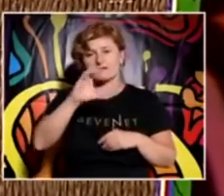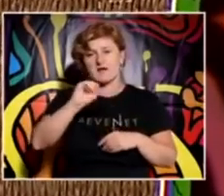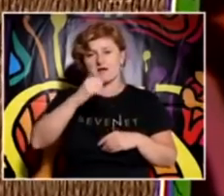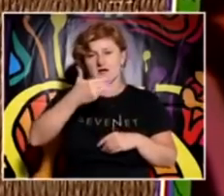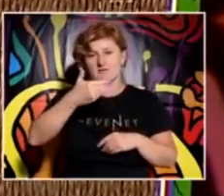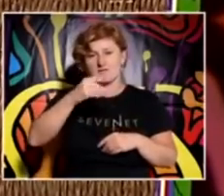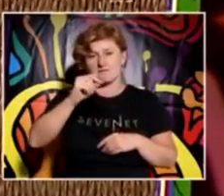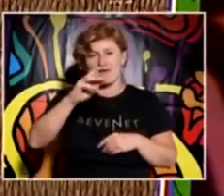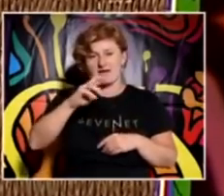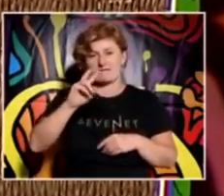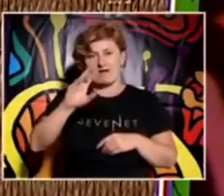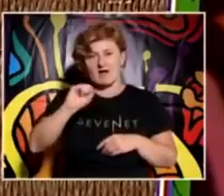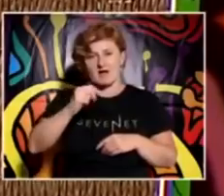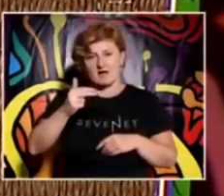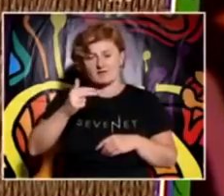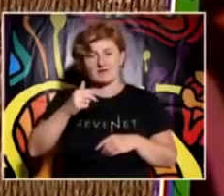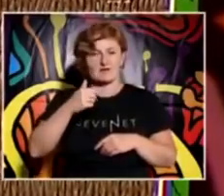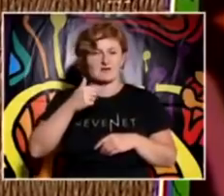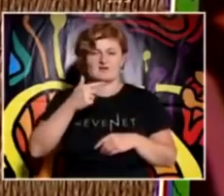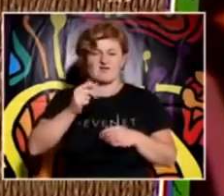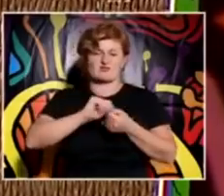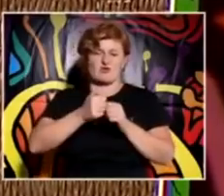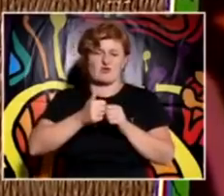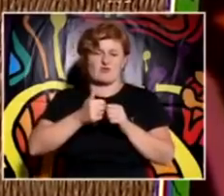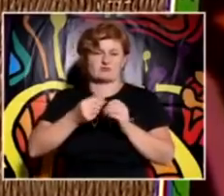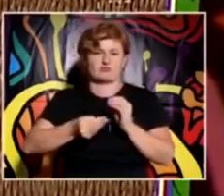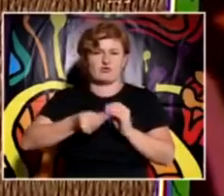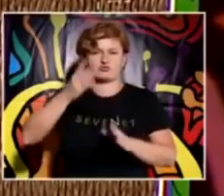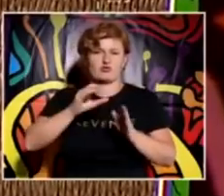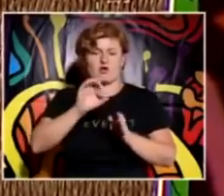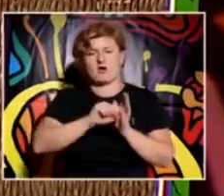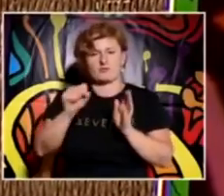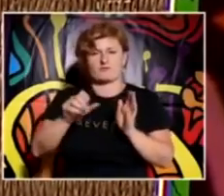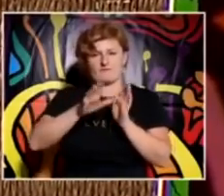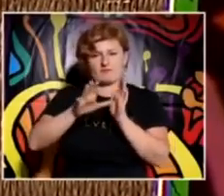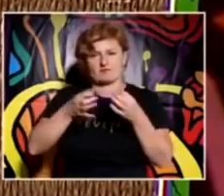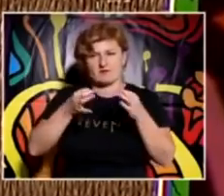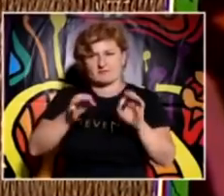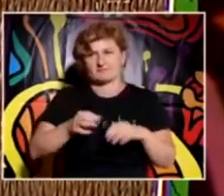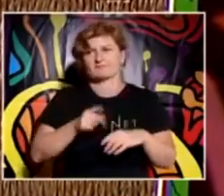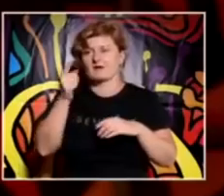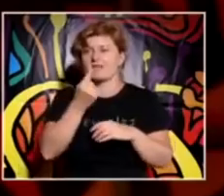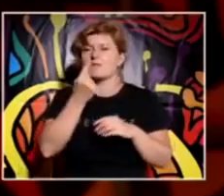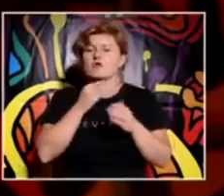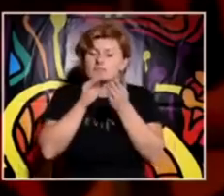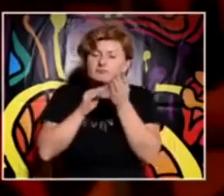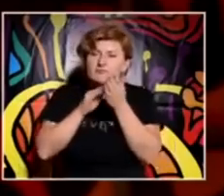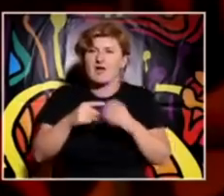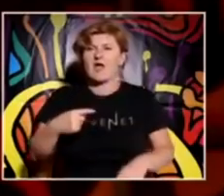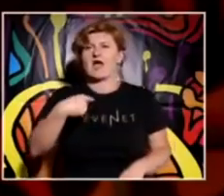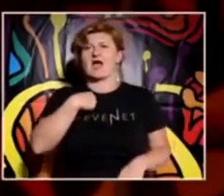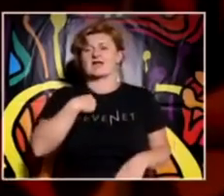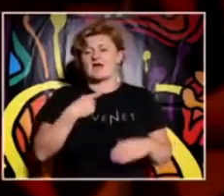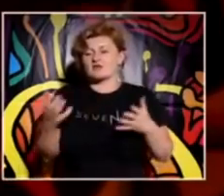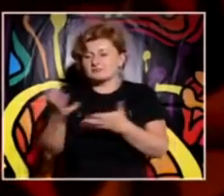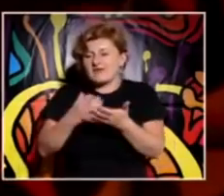naprawdę nie są dużo więcej drogie od zwykłego samochodu, którym i tak musisz się poruszać. Sabina zbiera grosz do grosza, a ja zbieram głos do